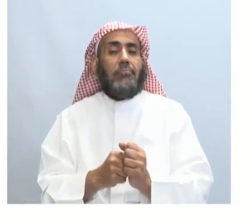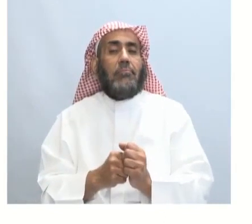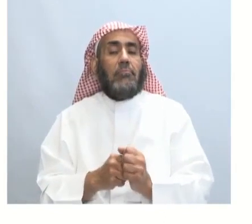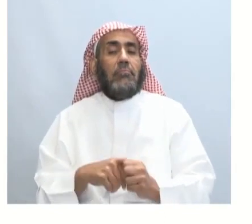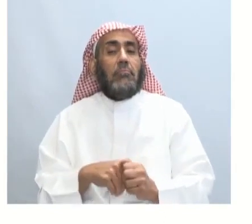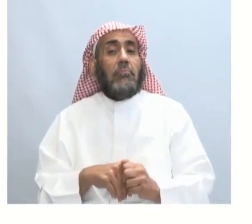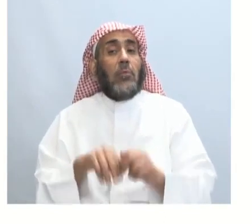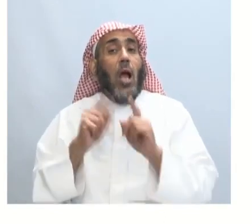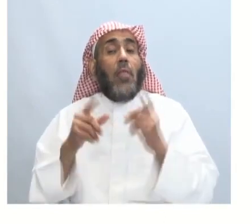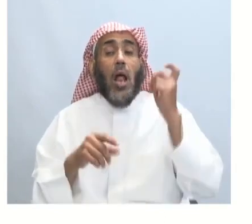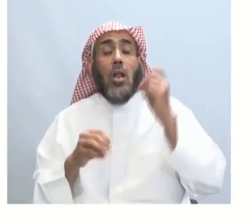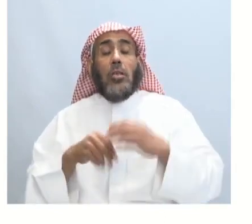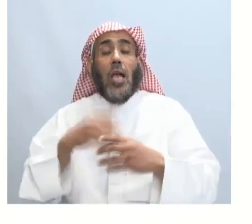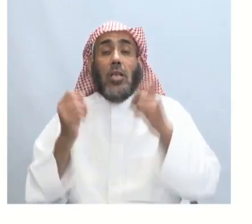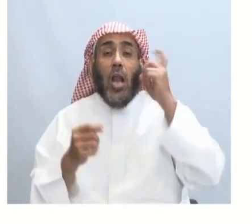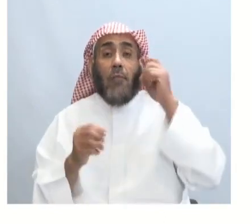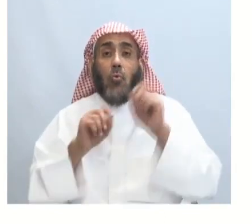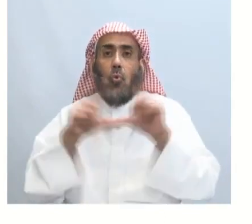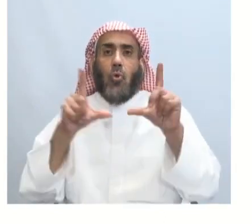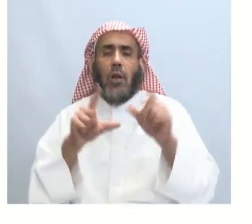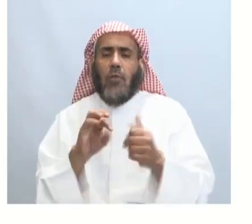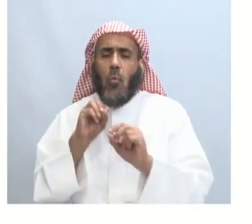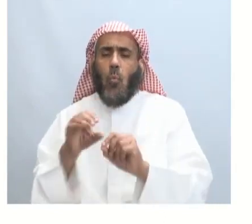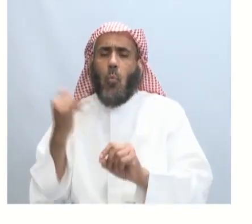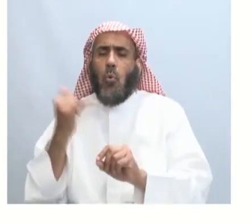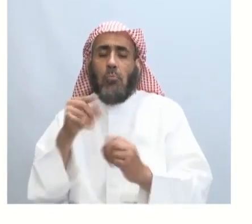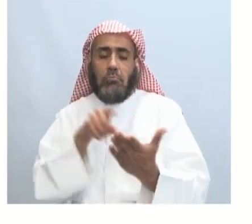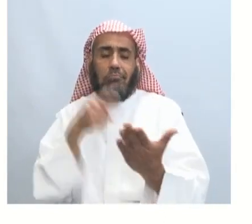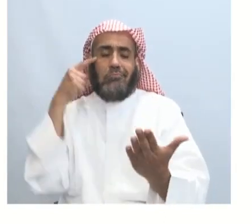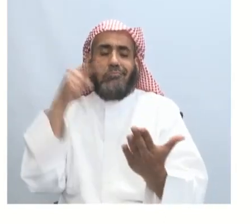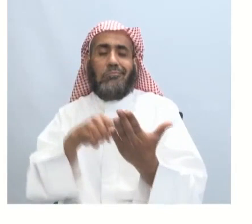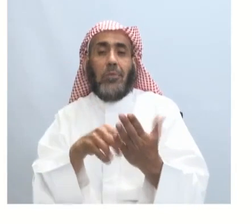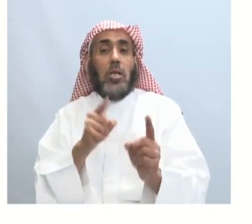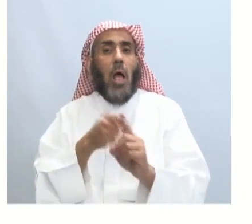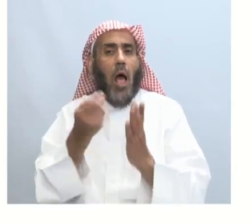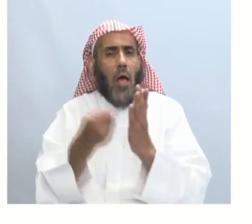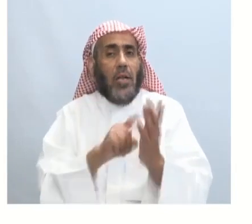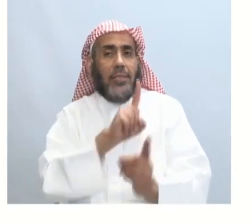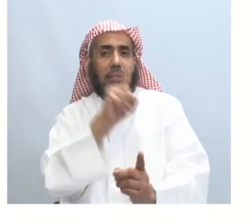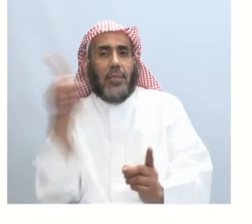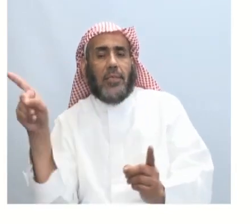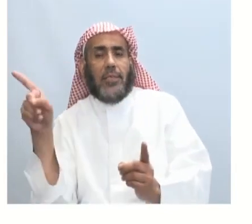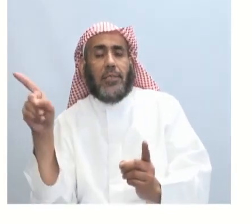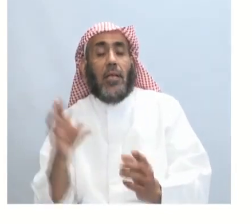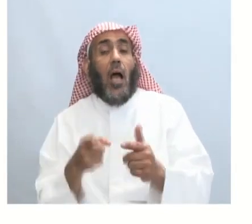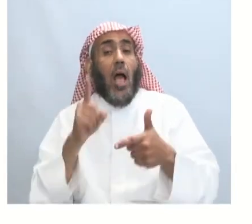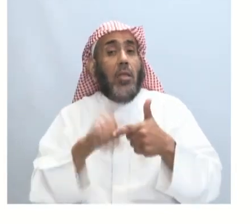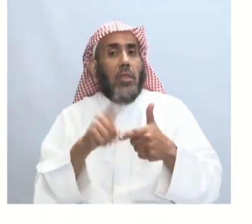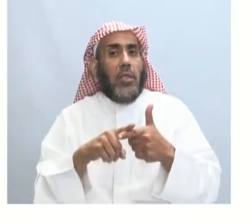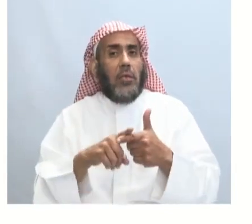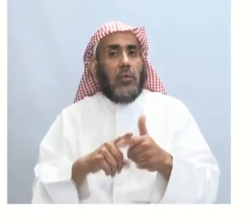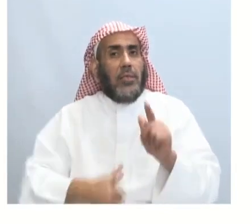وهذا الانتاج الفكري ينظر الى امره ينظر عن طريق نسبه ذلك الانتاج له ايضا